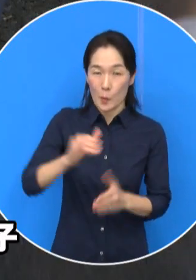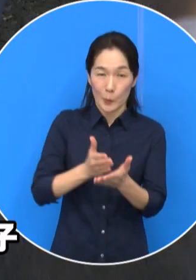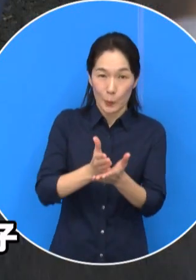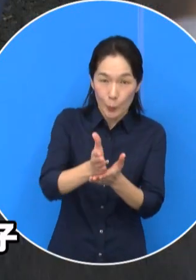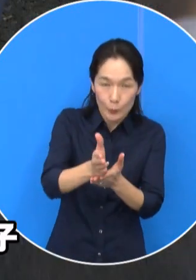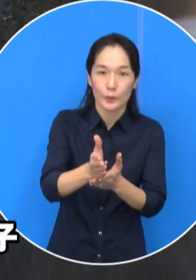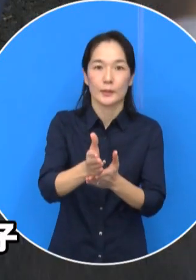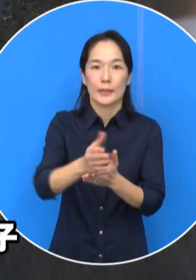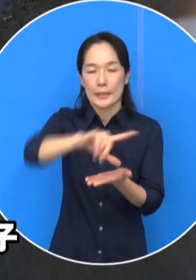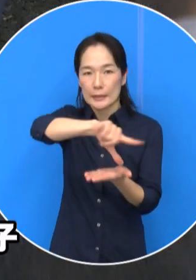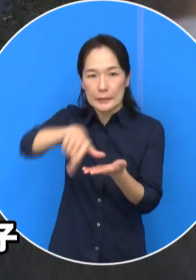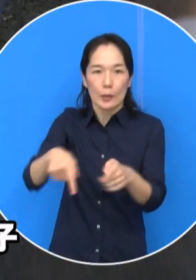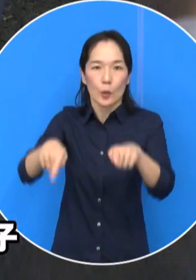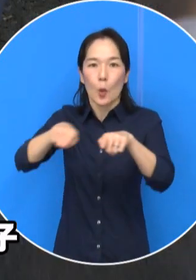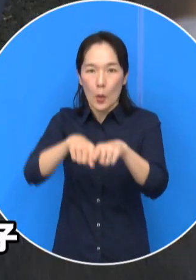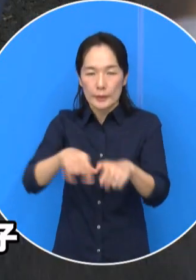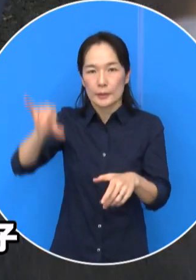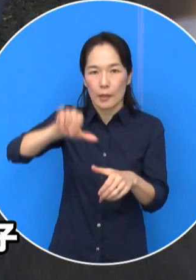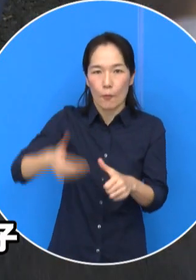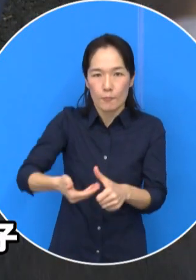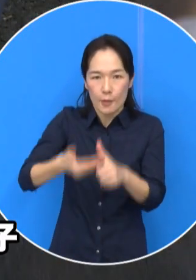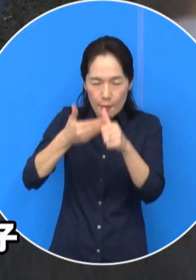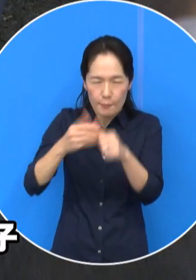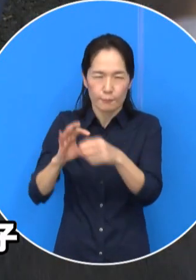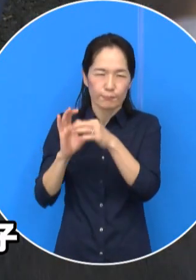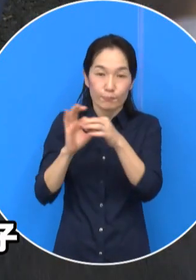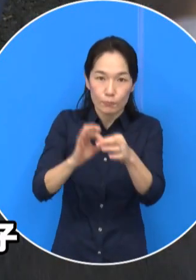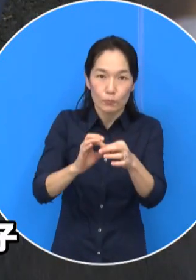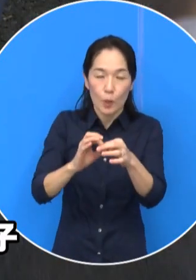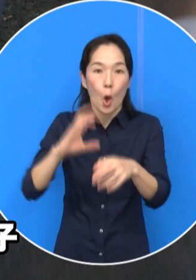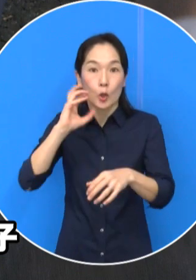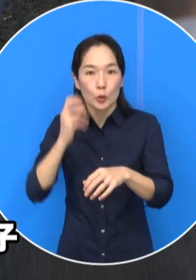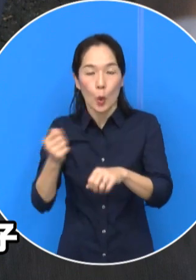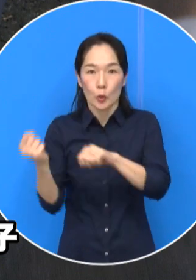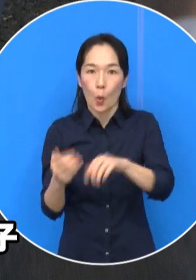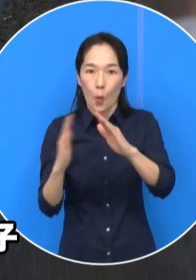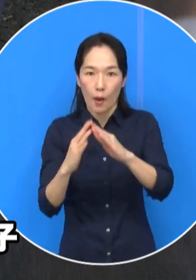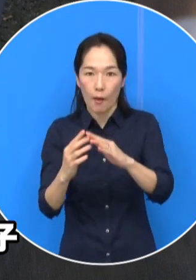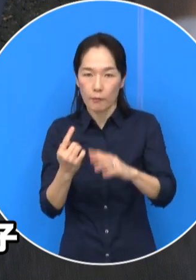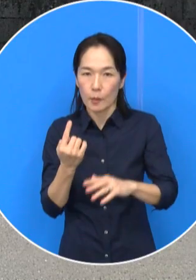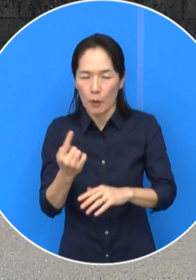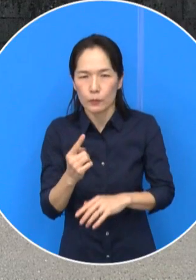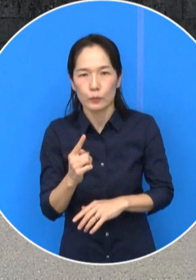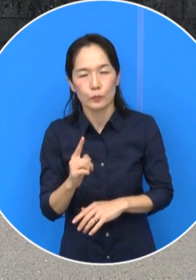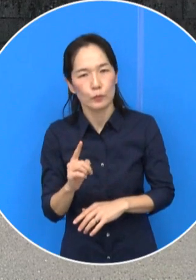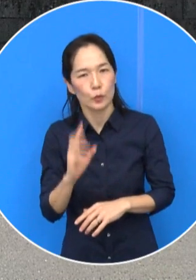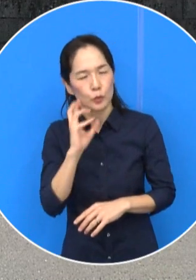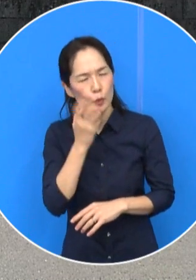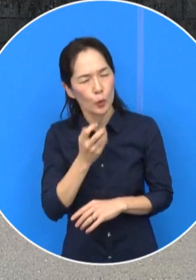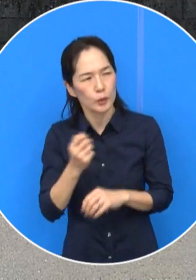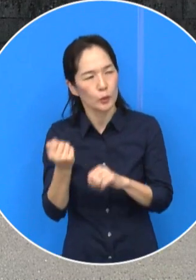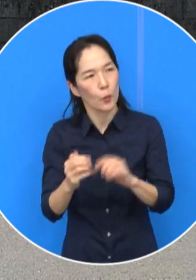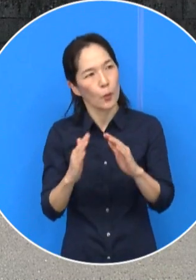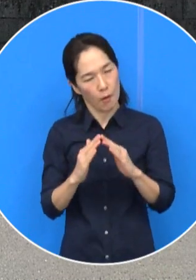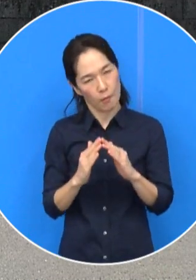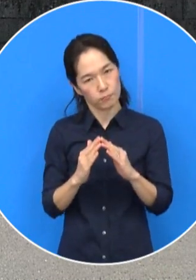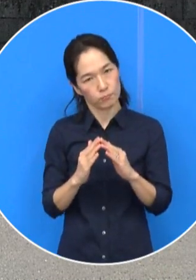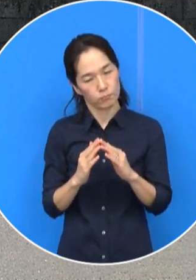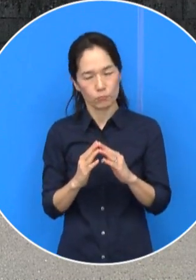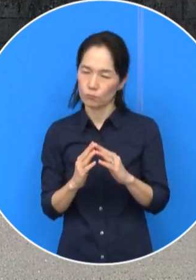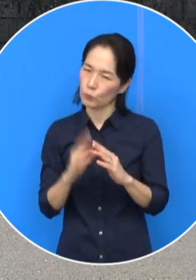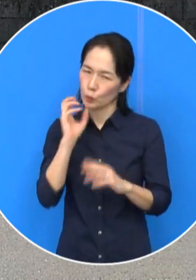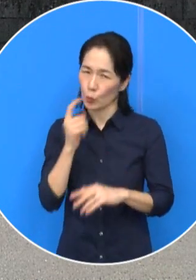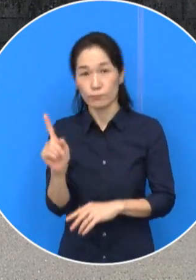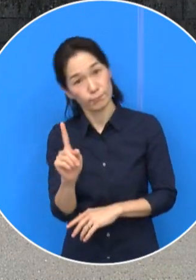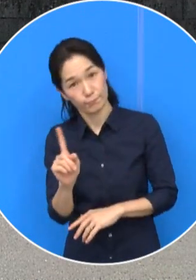お茶一筋、地域とともに茶の生産を続けるすごい農家に迫れ。すごい農家、